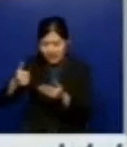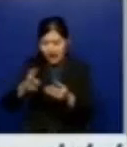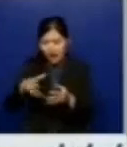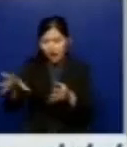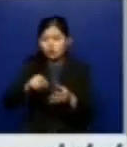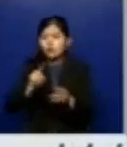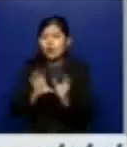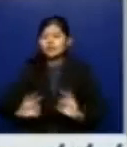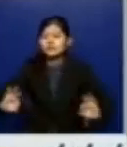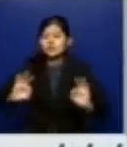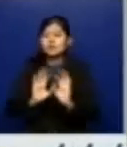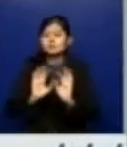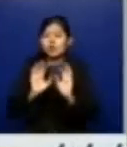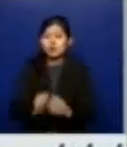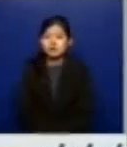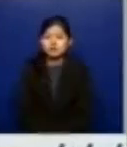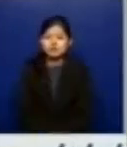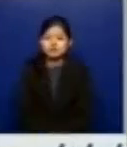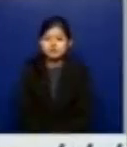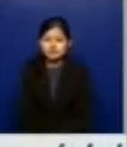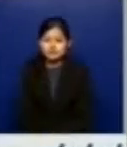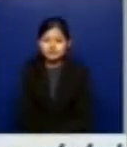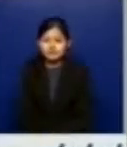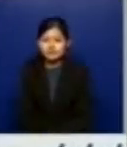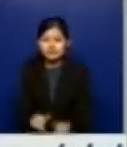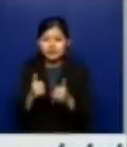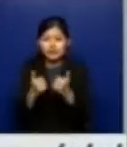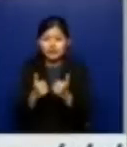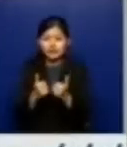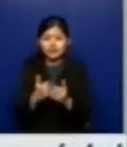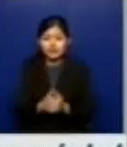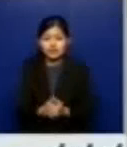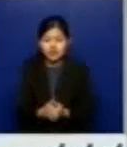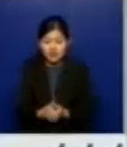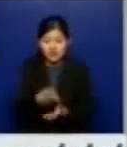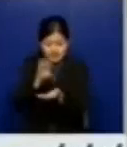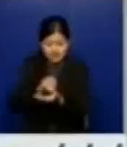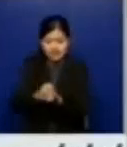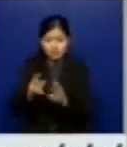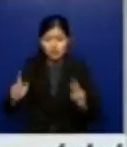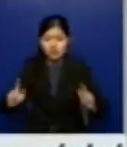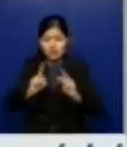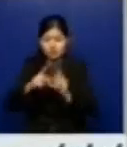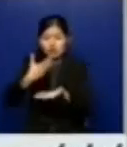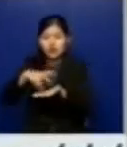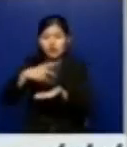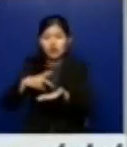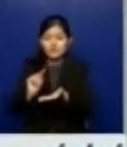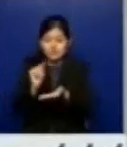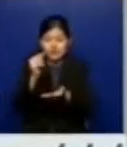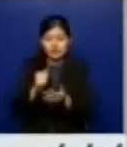พอสมควร ครับ ครับพอสมควรนะครับ เดี๋ยวผมจะเก็บไว้ในอภิปรายในส่วนของรายกระทรวงอีกครั้งหนึ่งนะครับแต่อยากเรียนท่านประธานว่างบประม